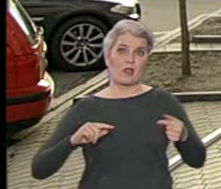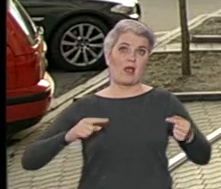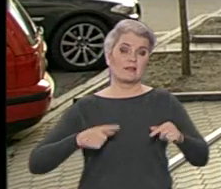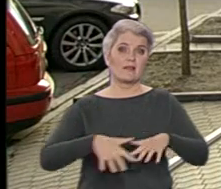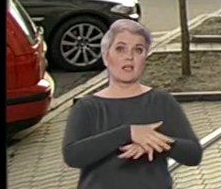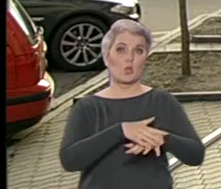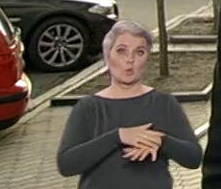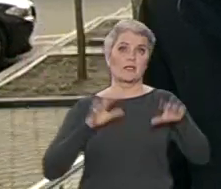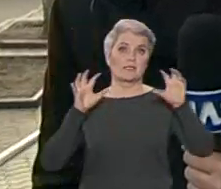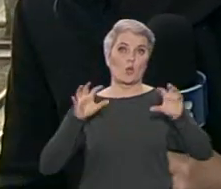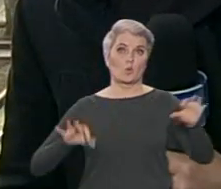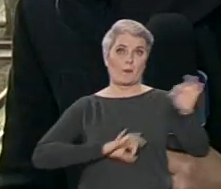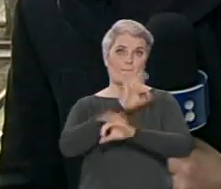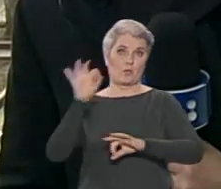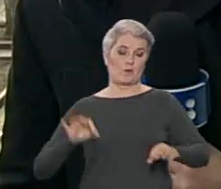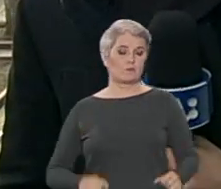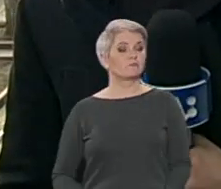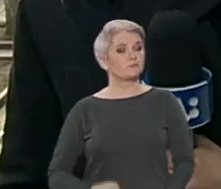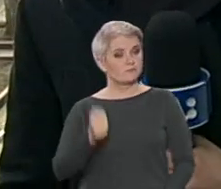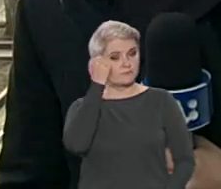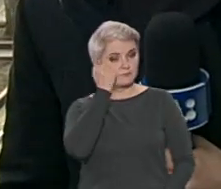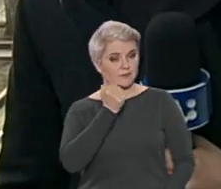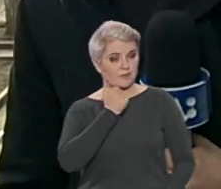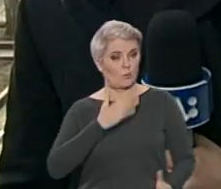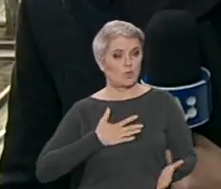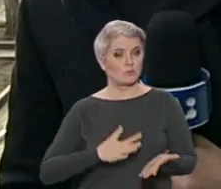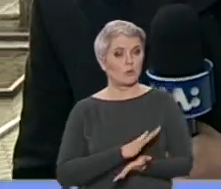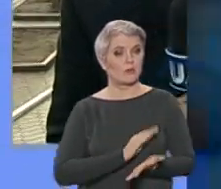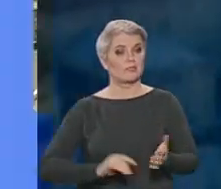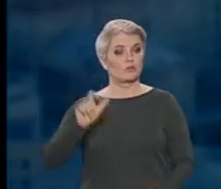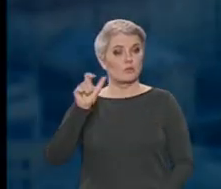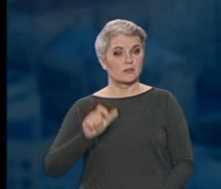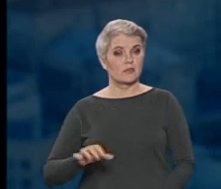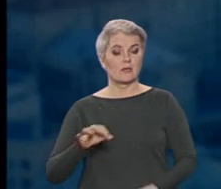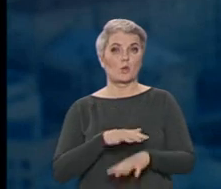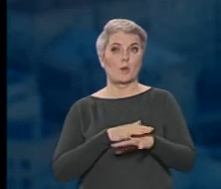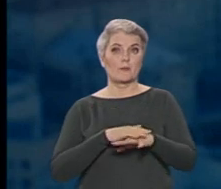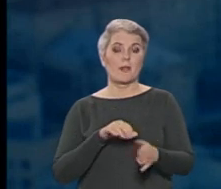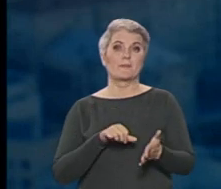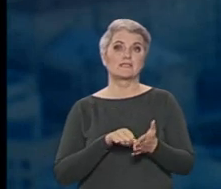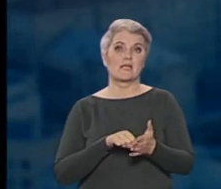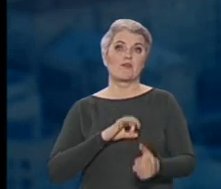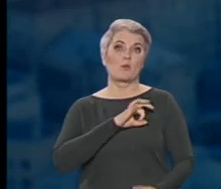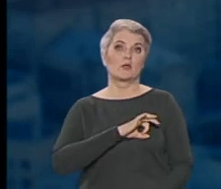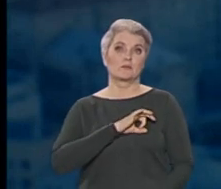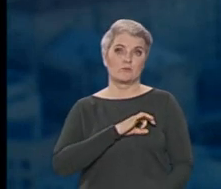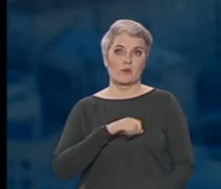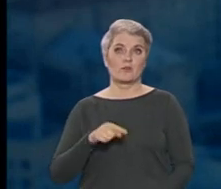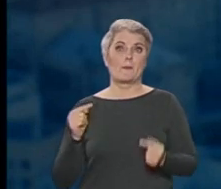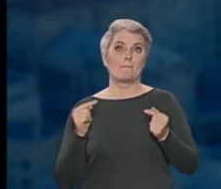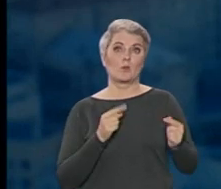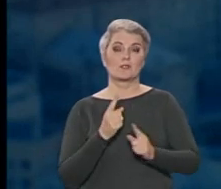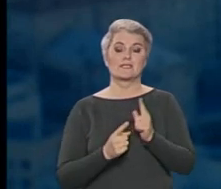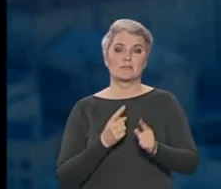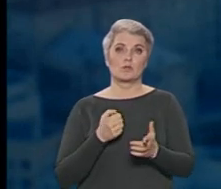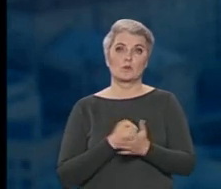антинародний законопроект. Дякую, наш кореспондент Олексій Гомун про мітинг представників профспілок. Ті виступають проти змін до